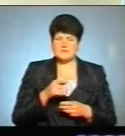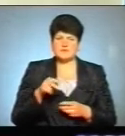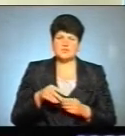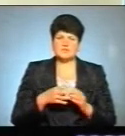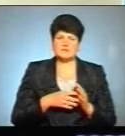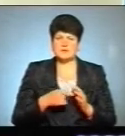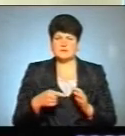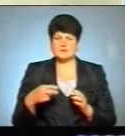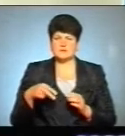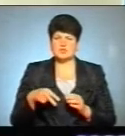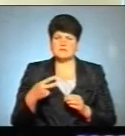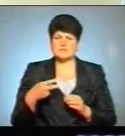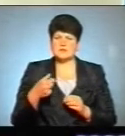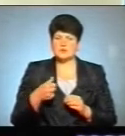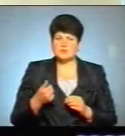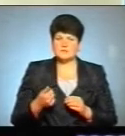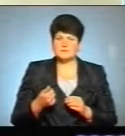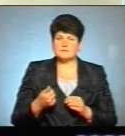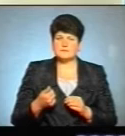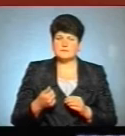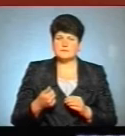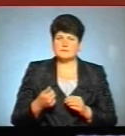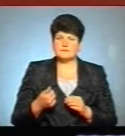2019-2020 років, вони